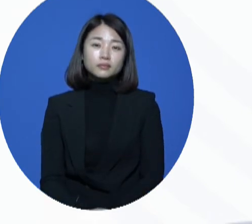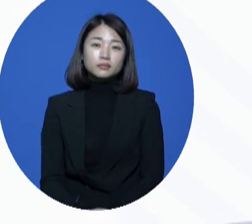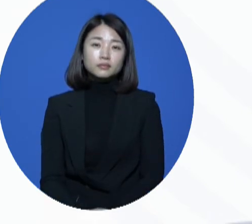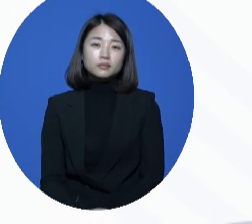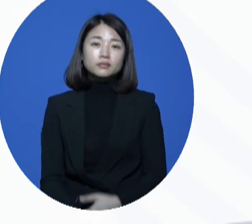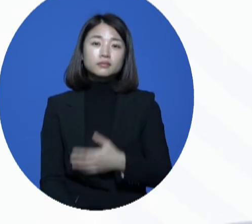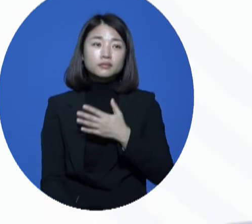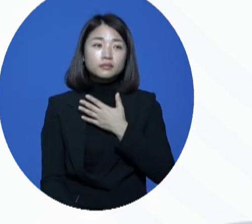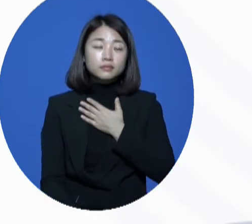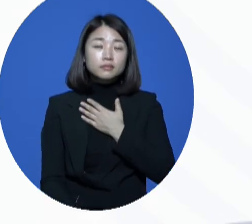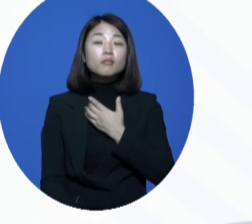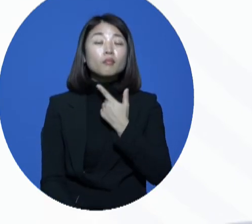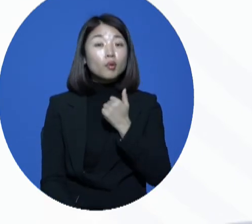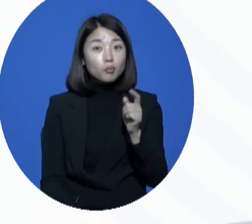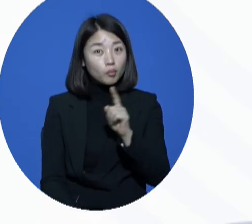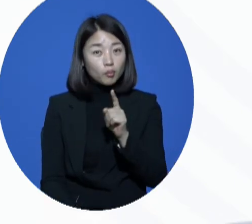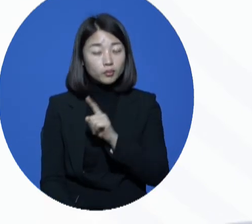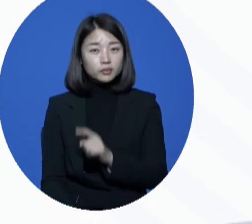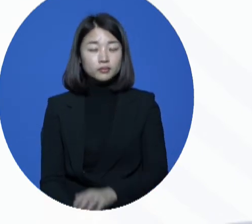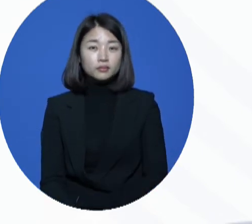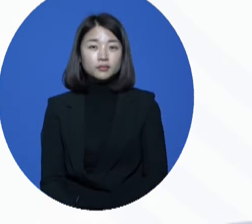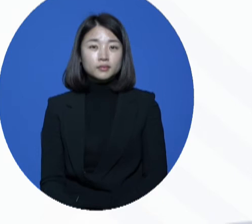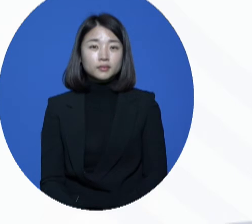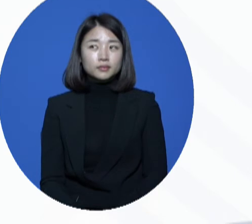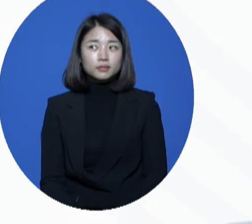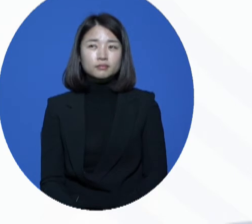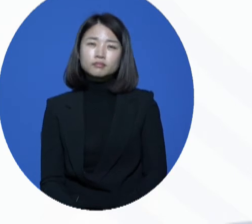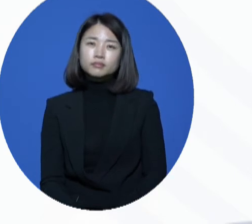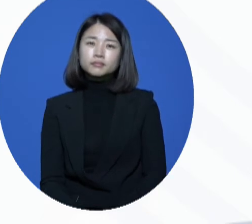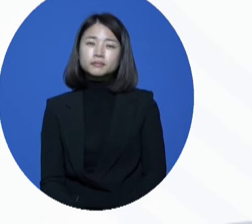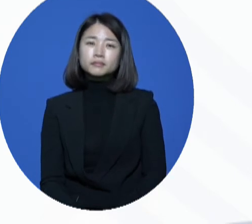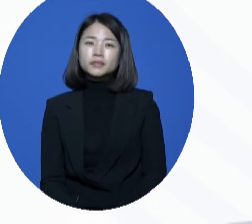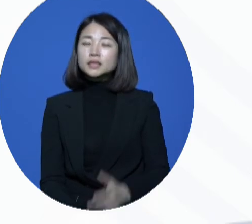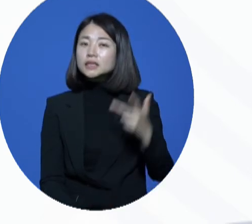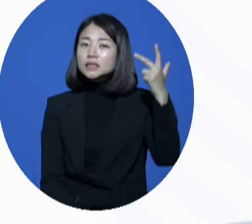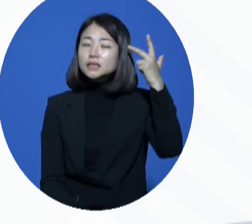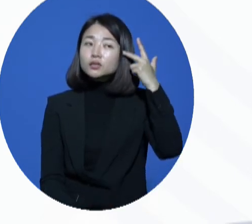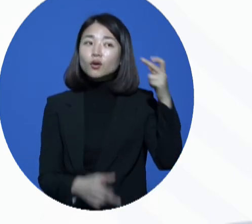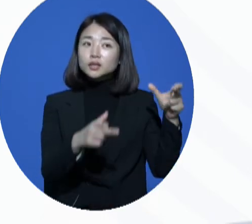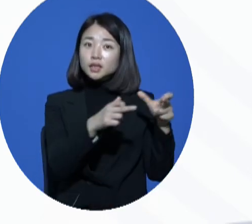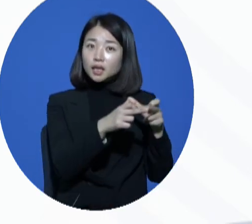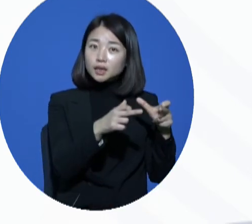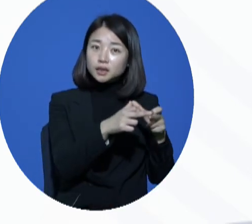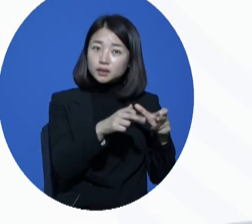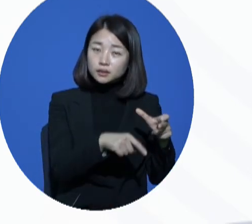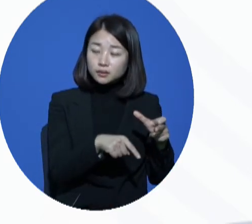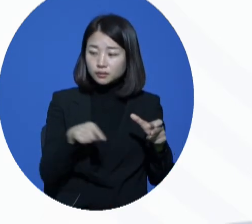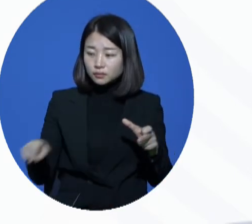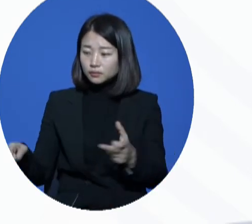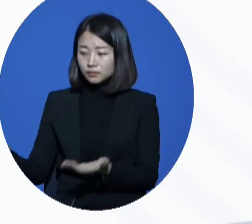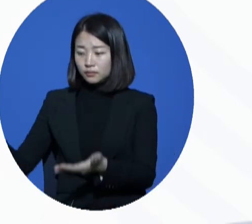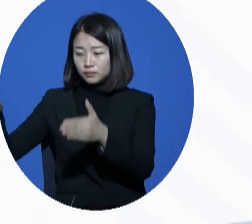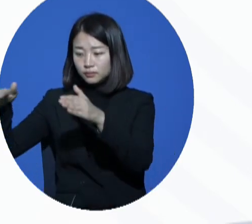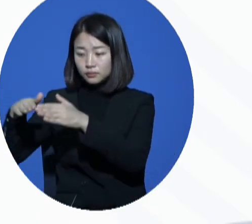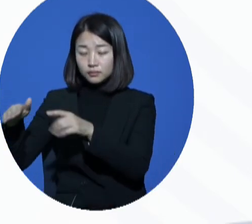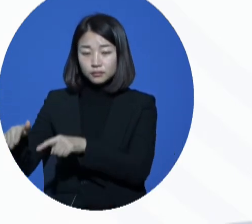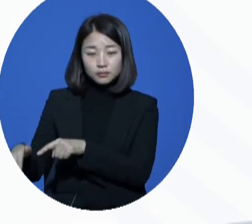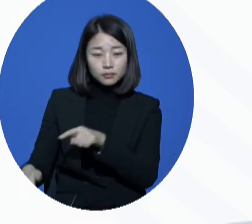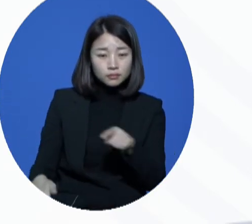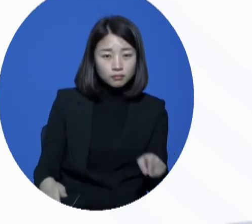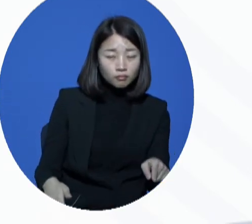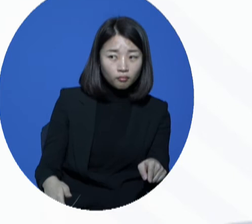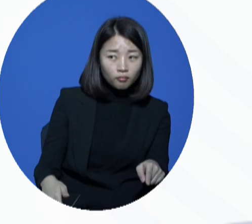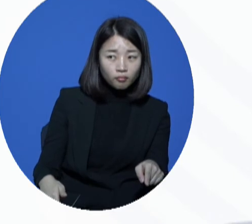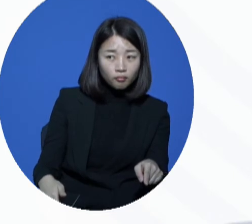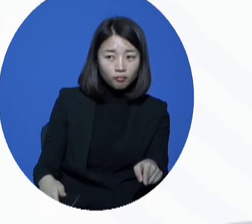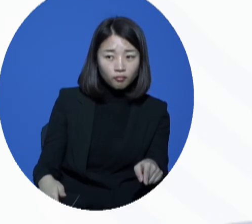제가 겪었던 어려운 점은 중증, 특히 발달 장애인, 나오고 싶은지 안 나오고 싶은지 다른 사람이 알기가 어려운데